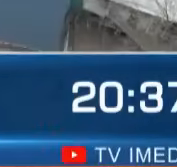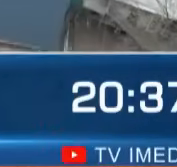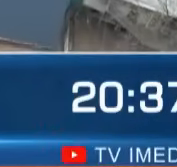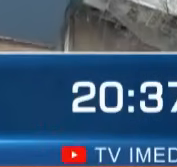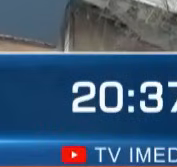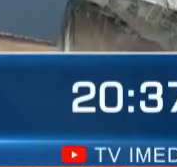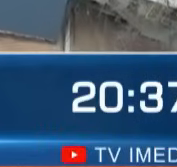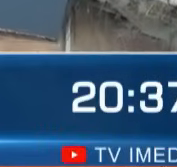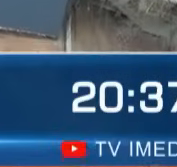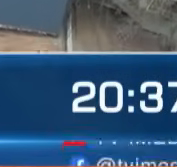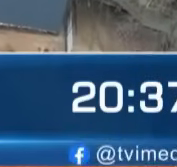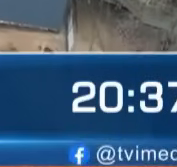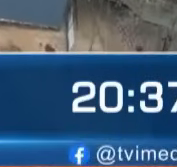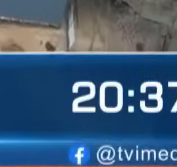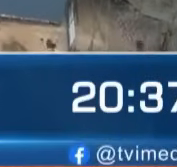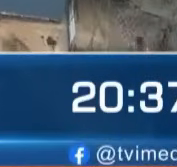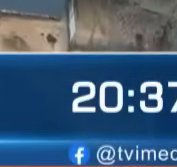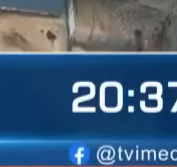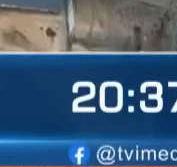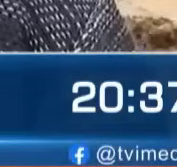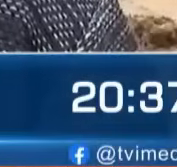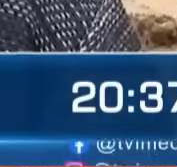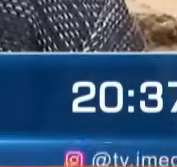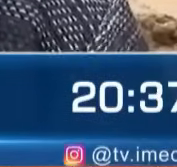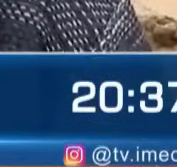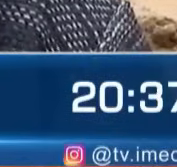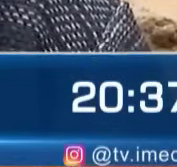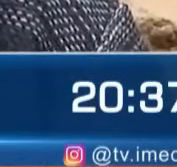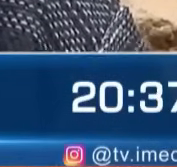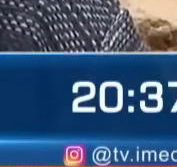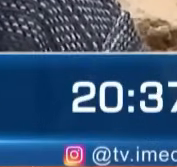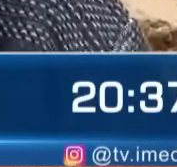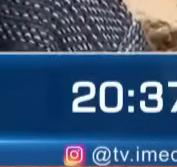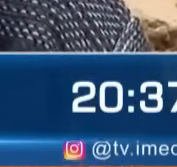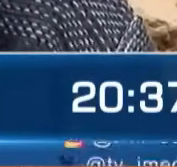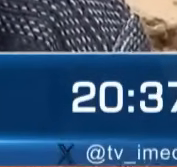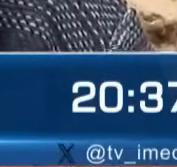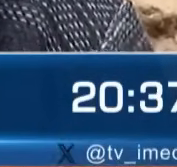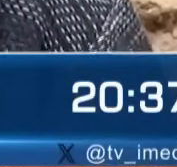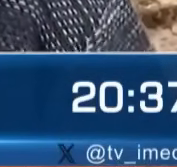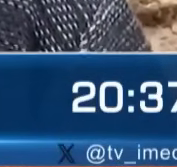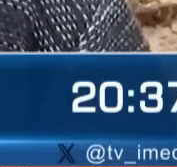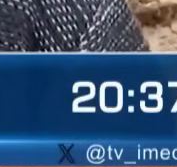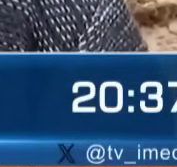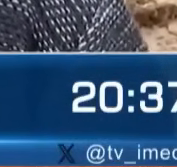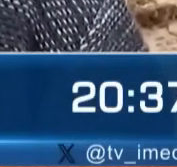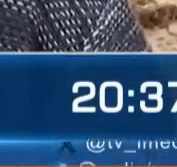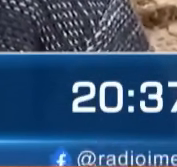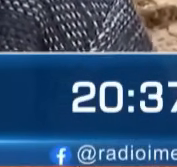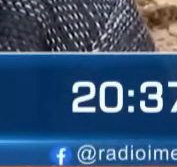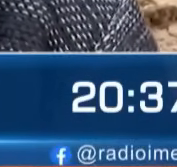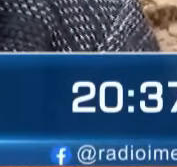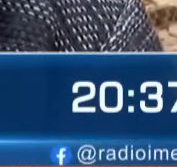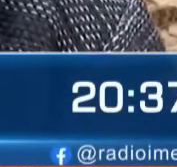da brunebam am teritoria ze recomendire boli araris. Melo debit geologe bis da skunas ga gua sahleben tuara, mara met na klevatari